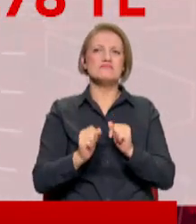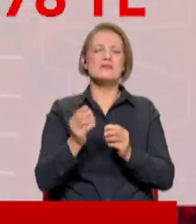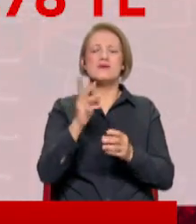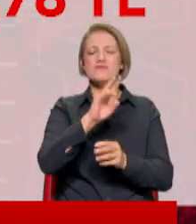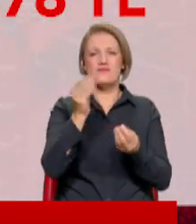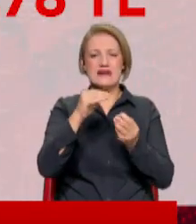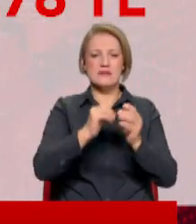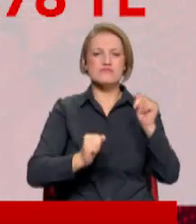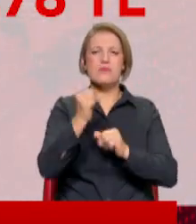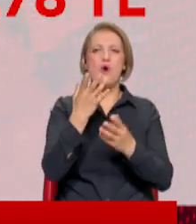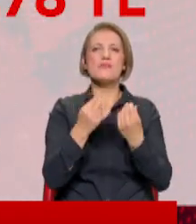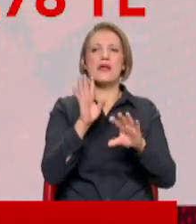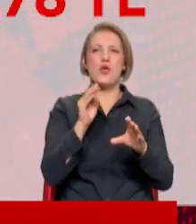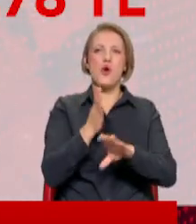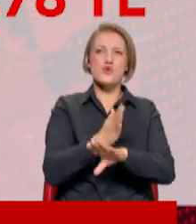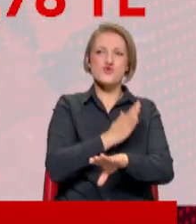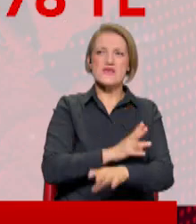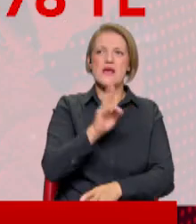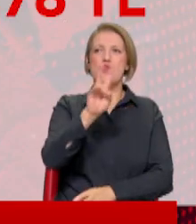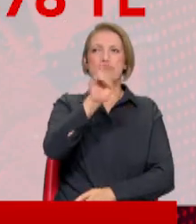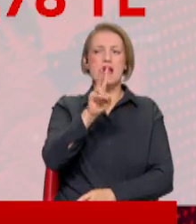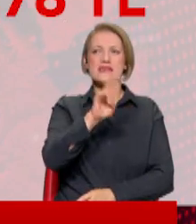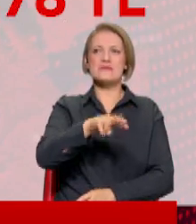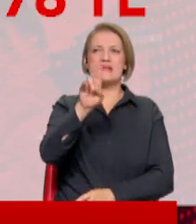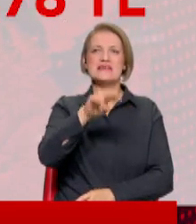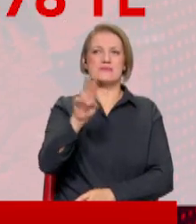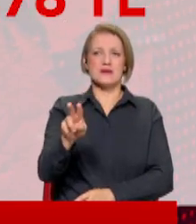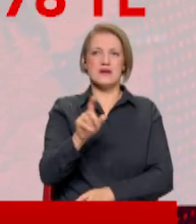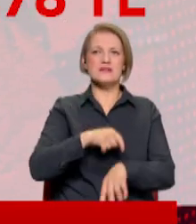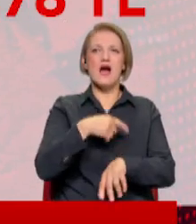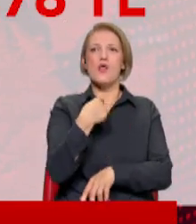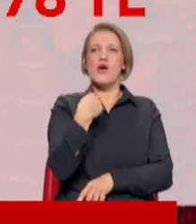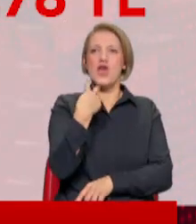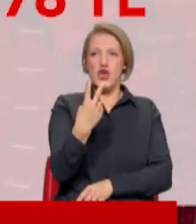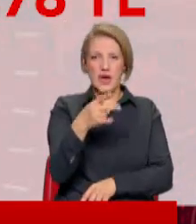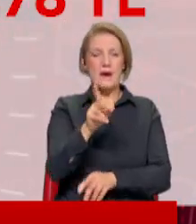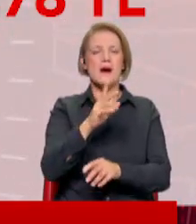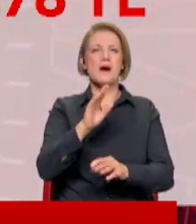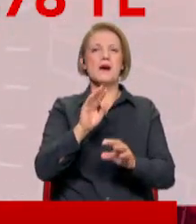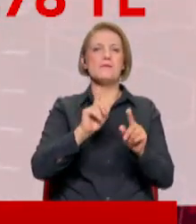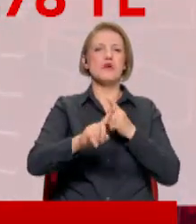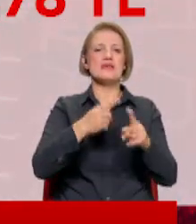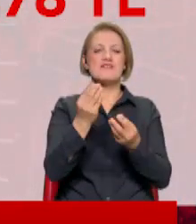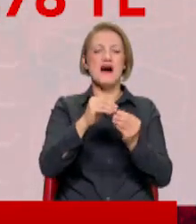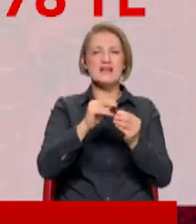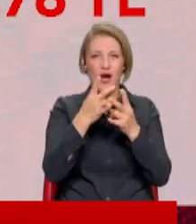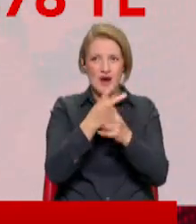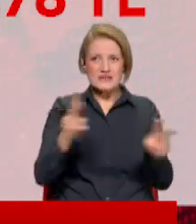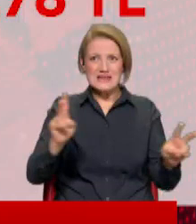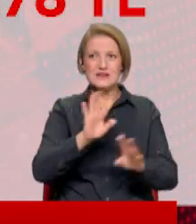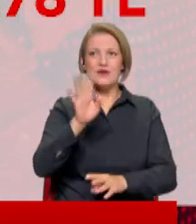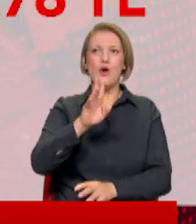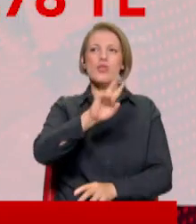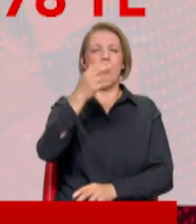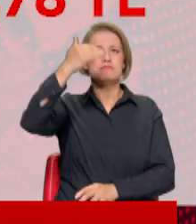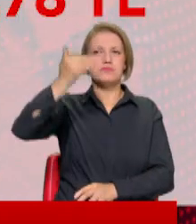dolar kuru 27 lira 22 kuruştu. Saat 14'te politika faiz kararı açıklandı. açıklandı. Dolar 26 liraya kadar geriledi.